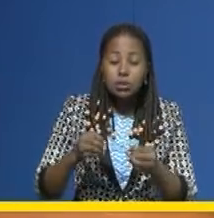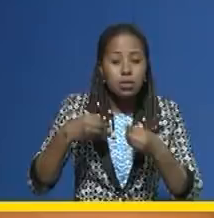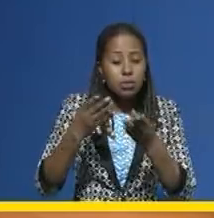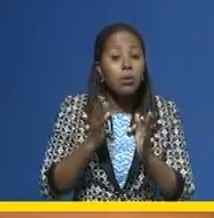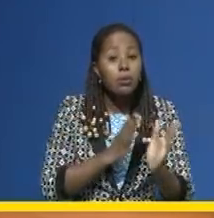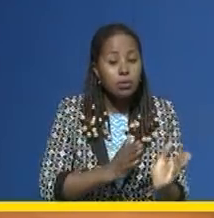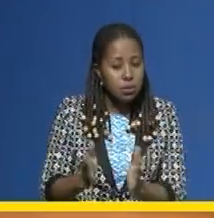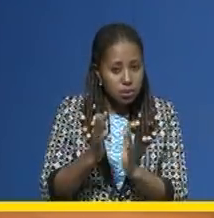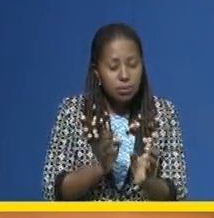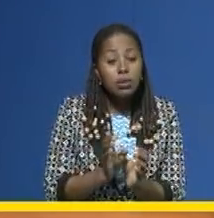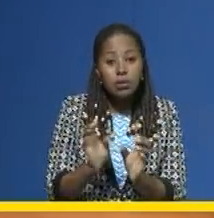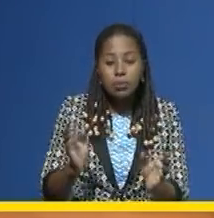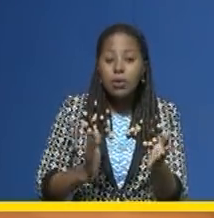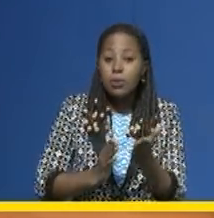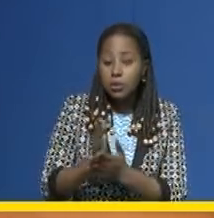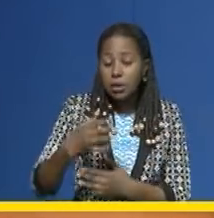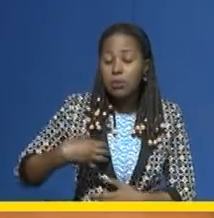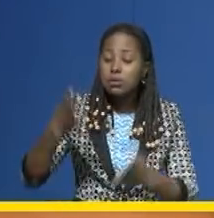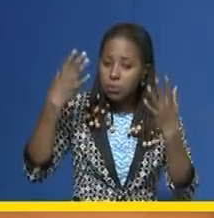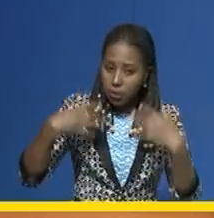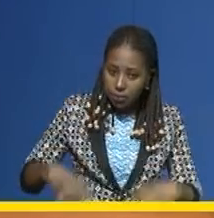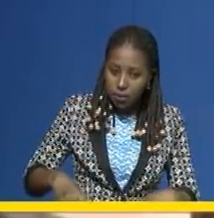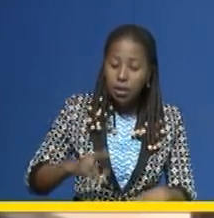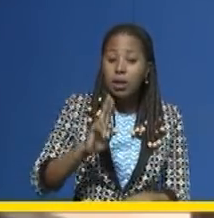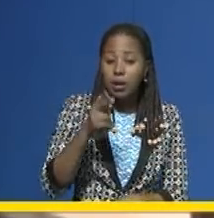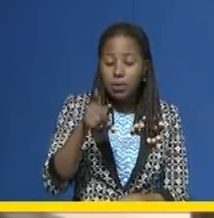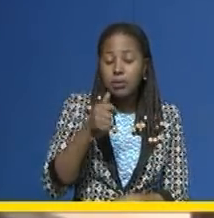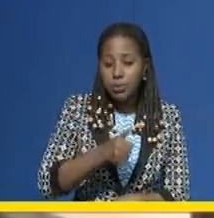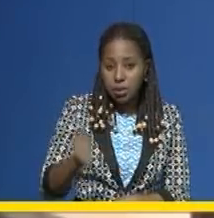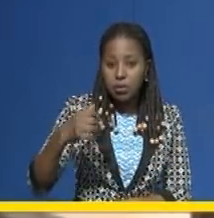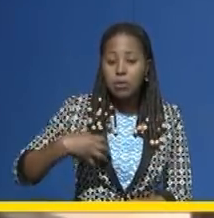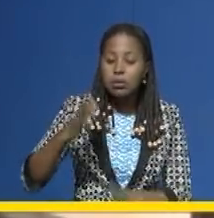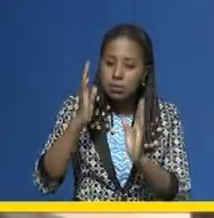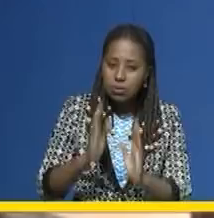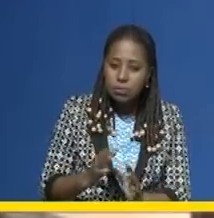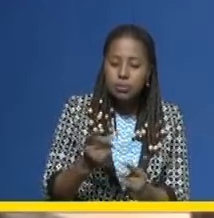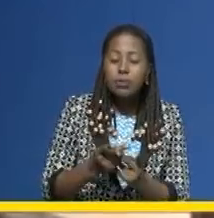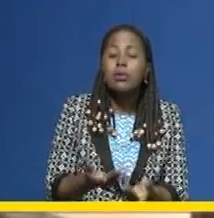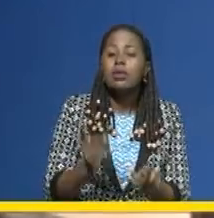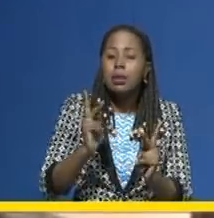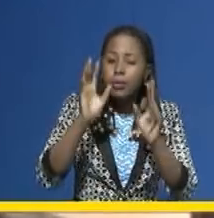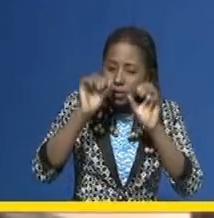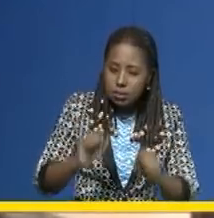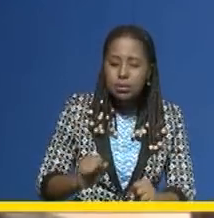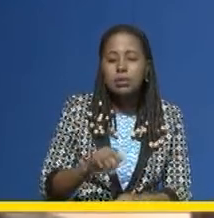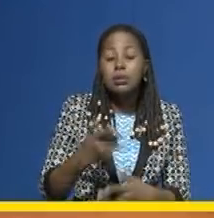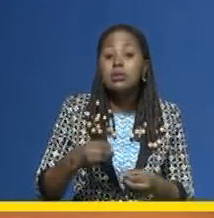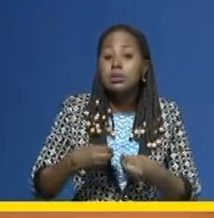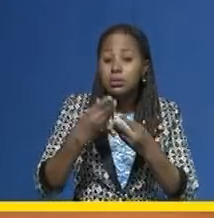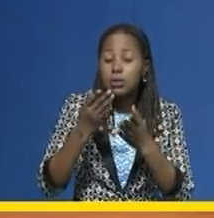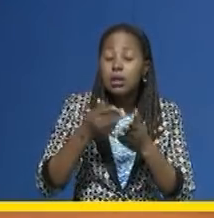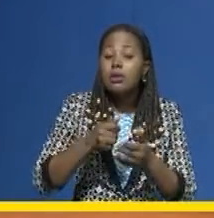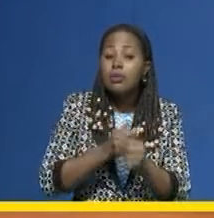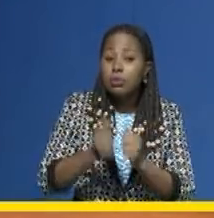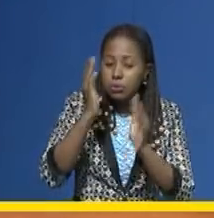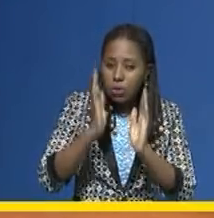kwa utaratibu maalum kupitia kwa waziri wa afya ama yeye mwenyewe waziri mkuu, na ikilazimika sana basi zitatolewa na viongozi wakuu